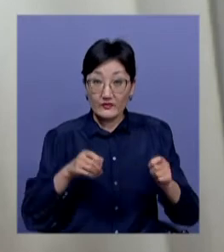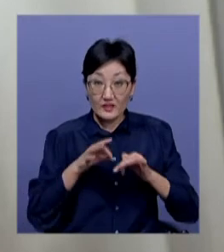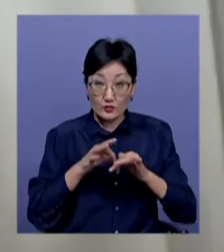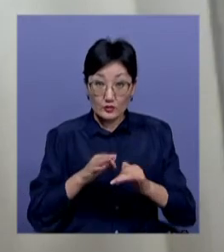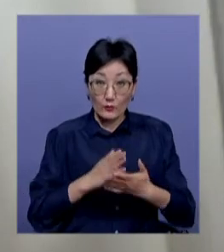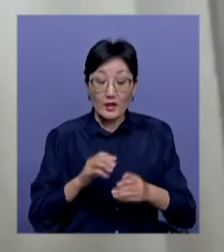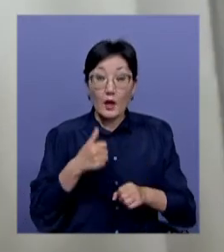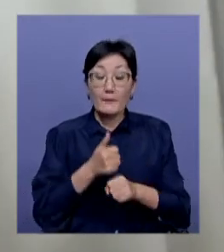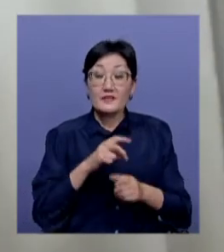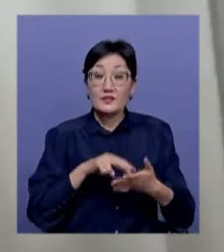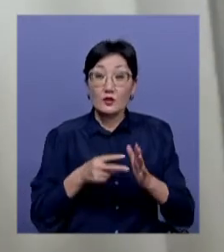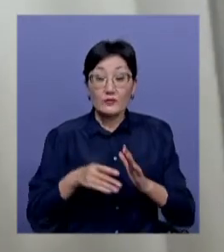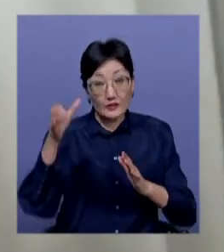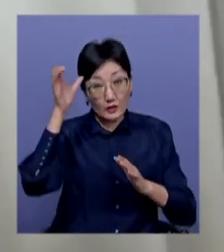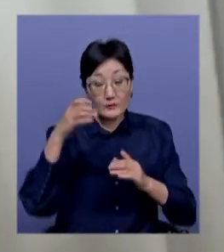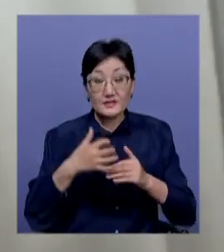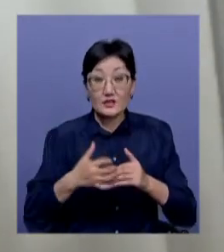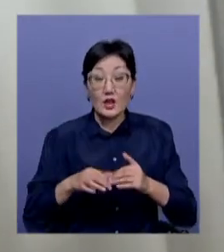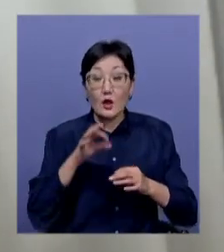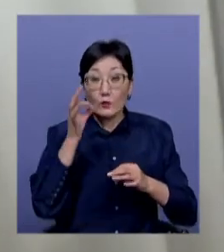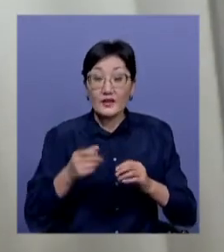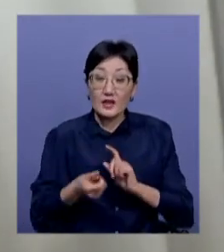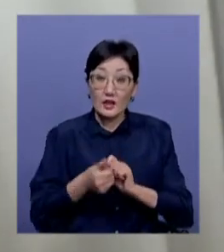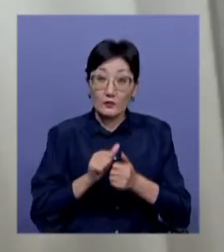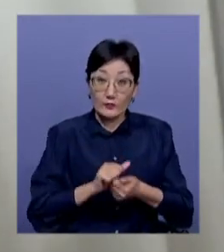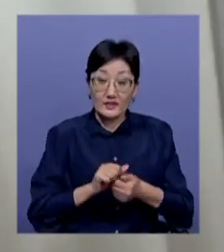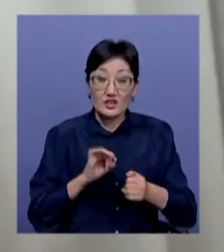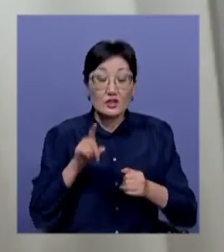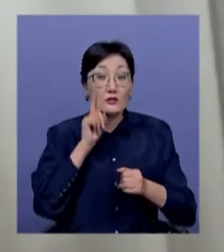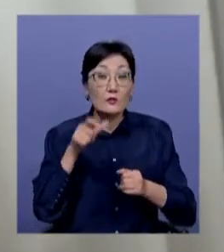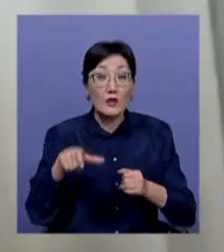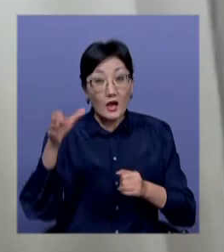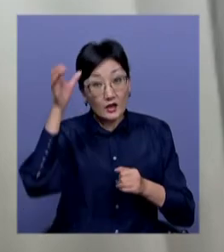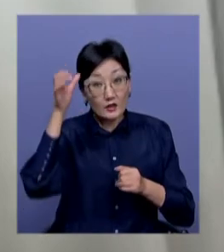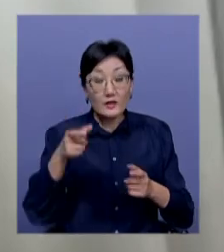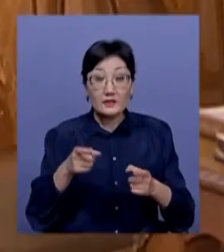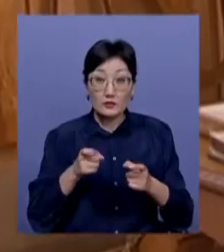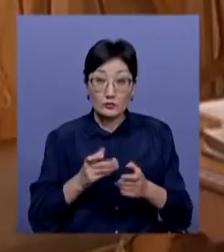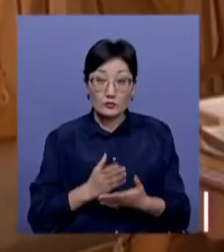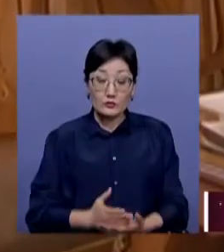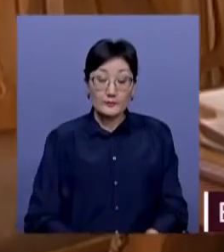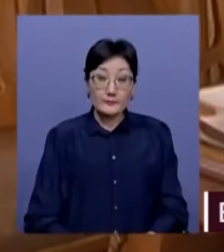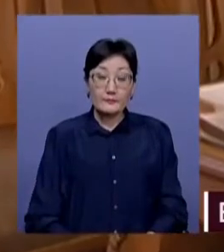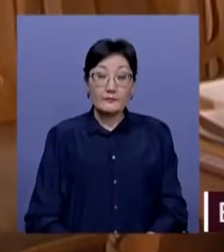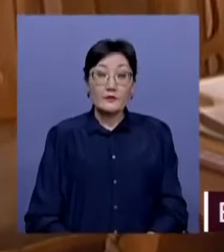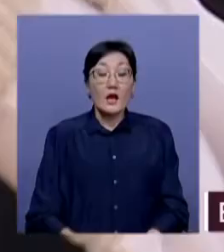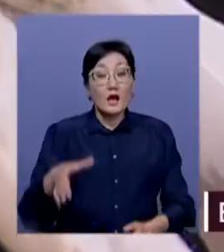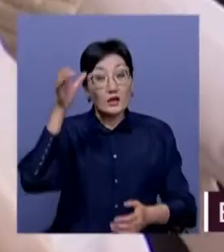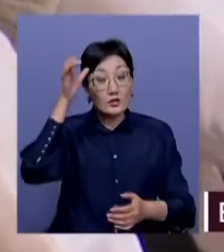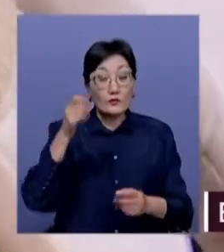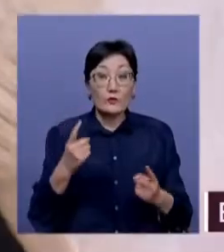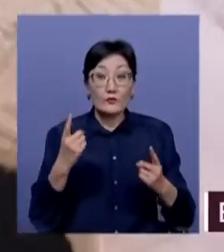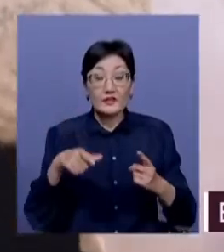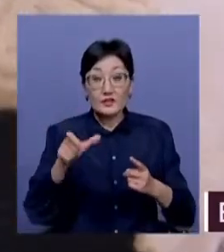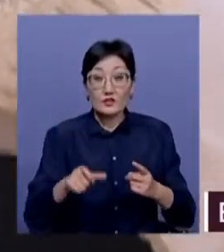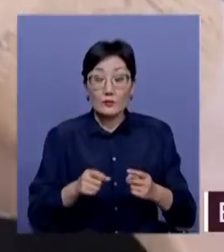отыр. Басты мақсат – ғалымдар арасында тәжірибе алмасу және жастарды ғылымға тарту. Ал ғалымдар ұлы